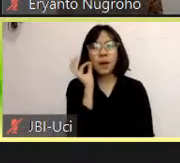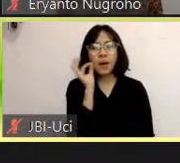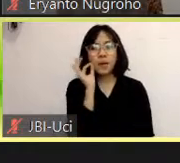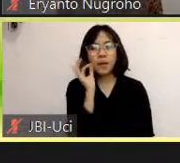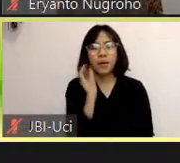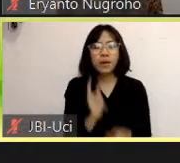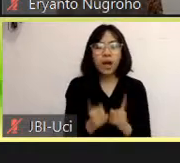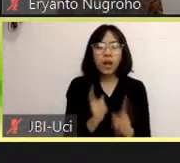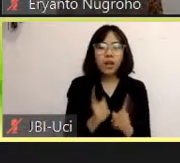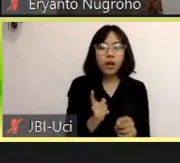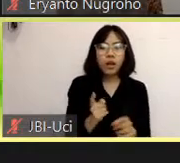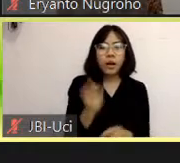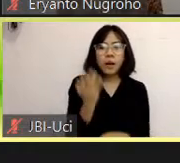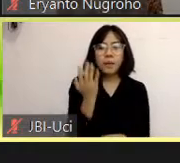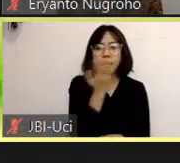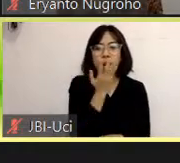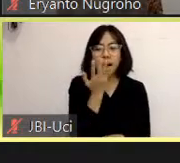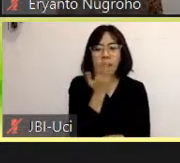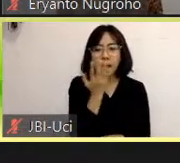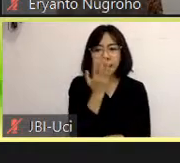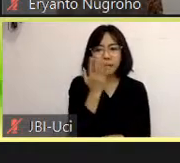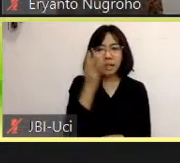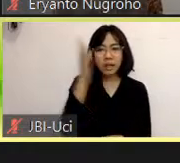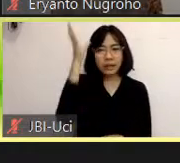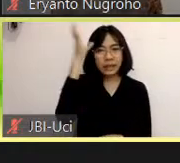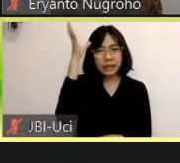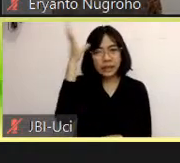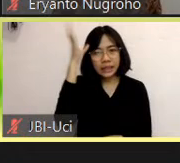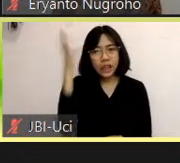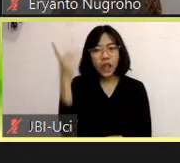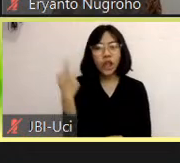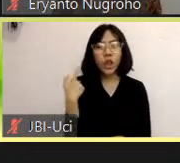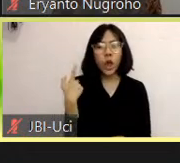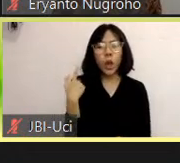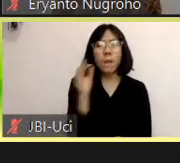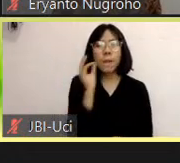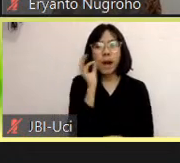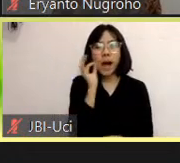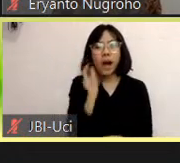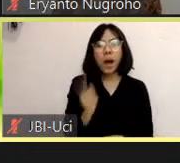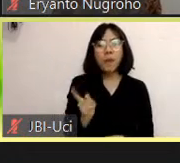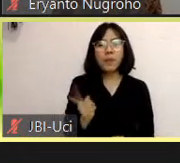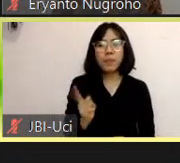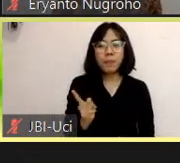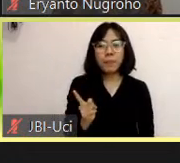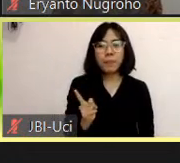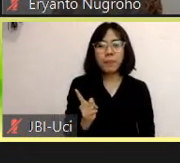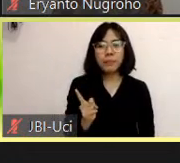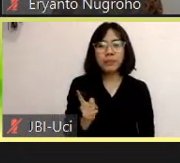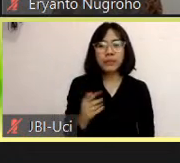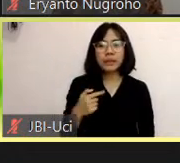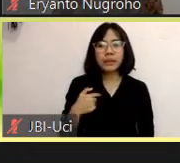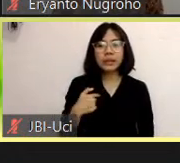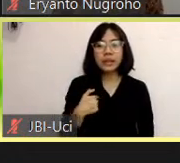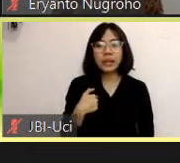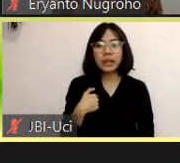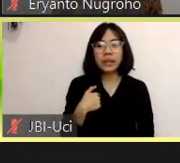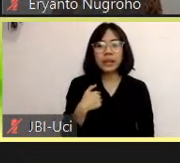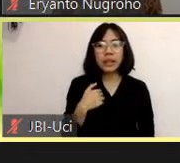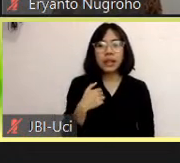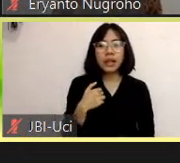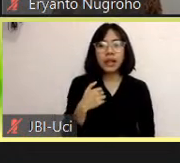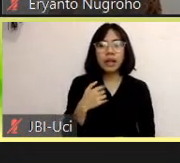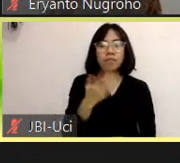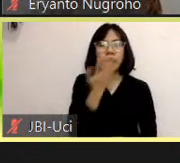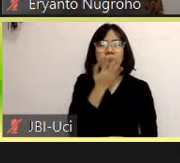ada bahasa yang kurang jelas, tolong dimaafkan. Saya tidak menggunakan bahasa Indonesia sebagai bahasa ibu